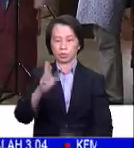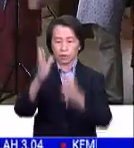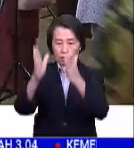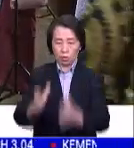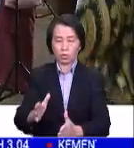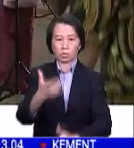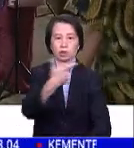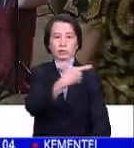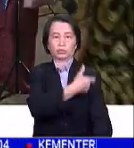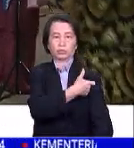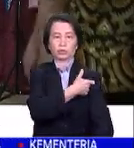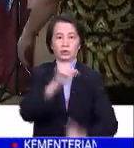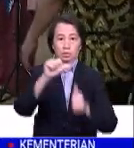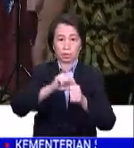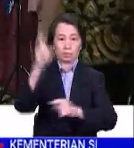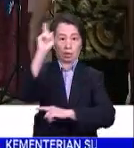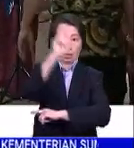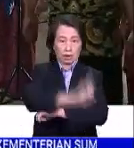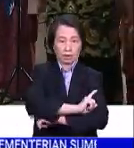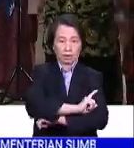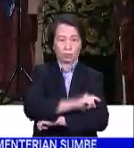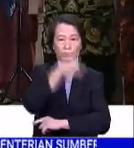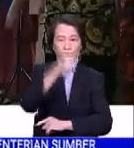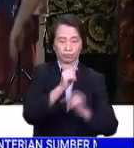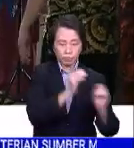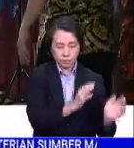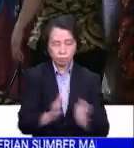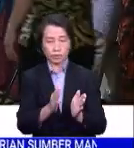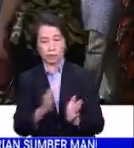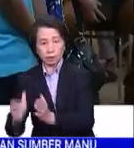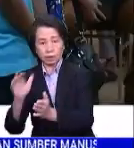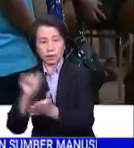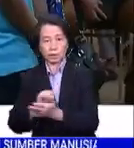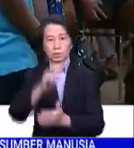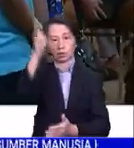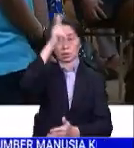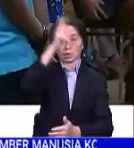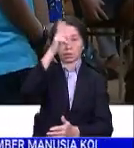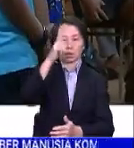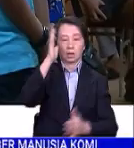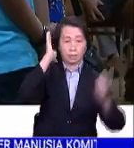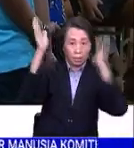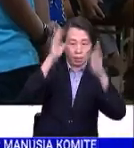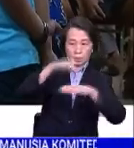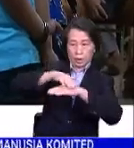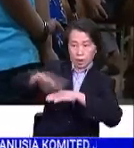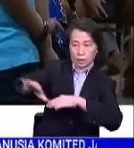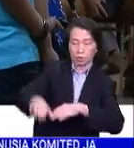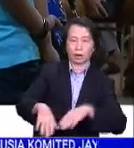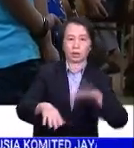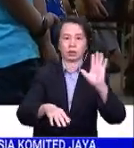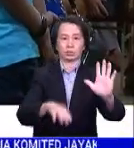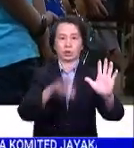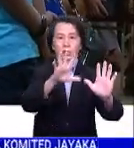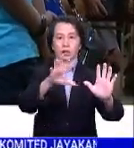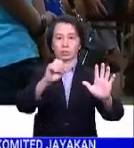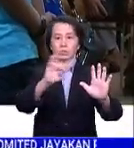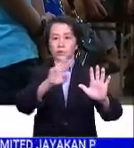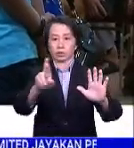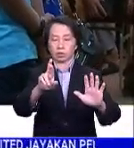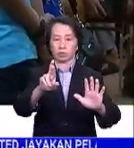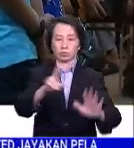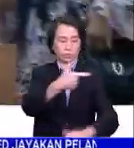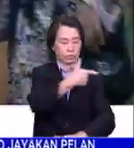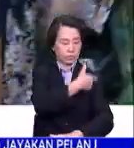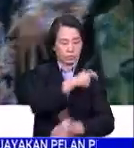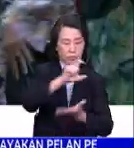orang penerima suntikan setiap hari. Bagi merealisasikan hasrat itu, Kerajaan Persekutuan akan menghantar 550,000 dos